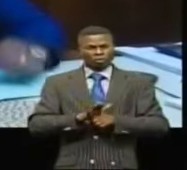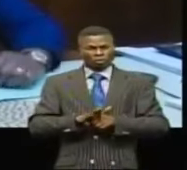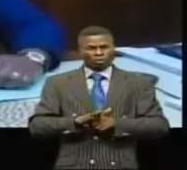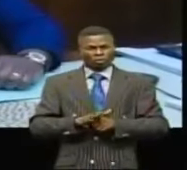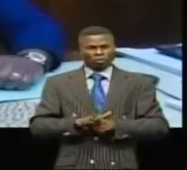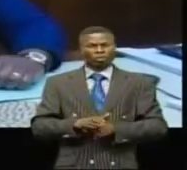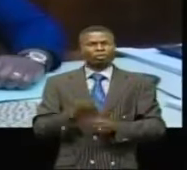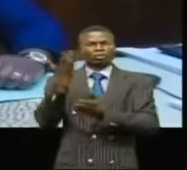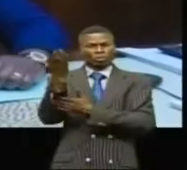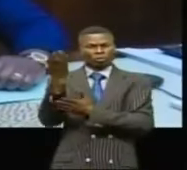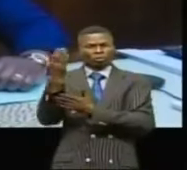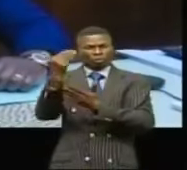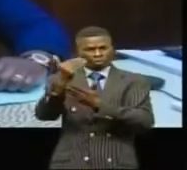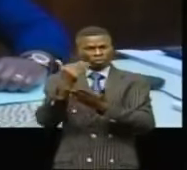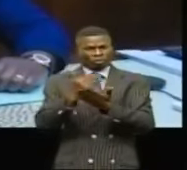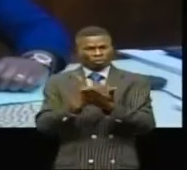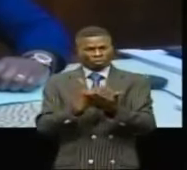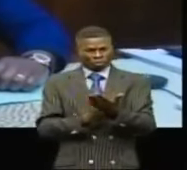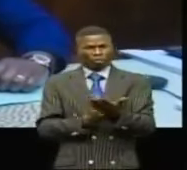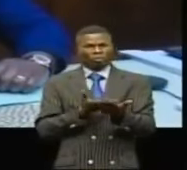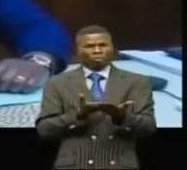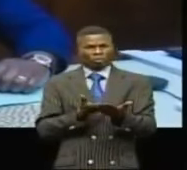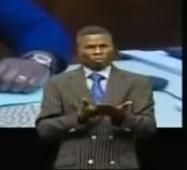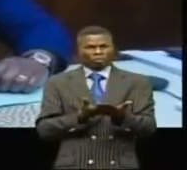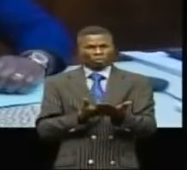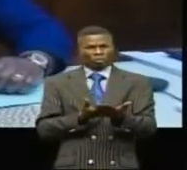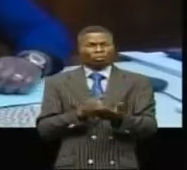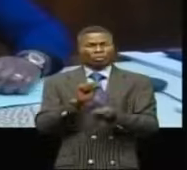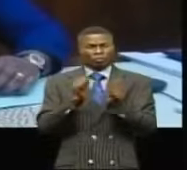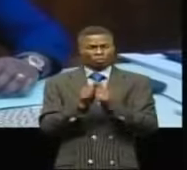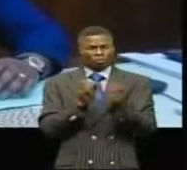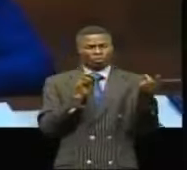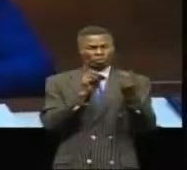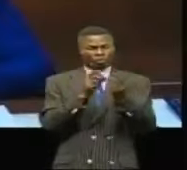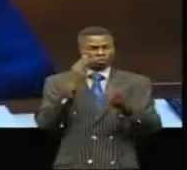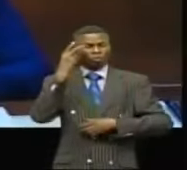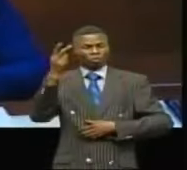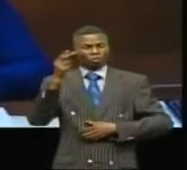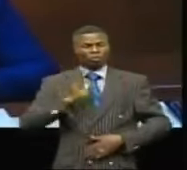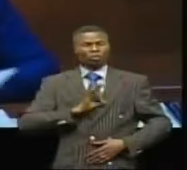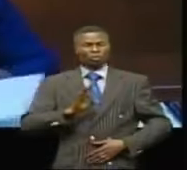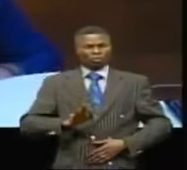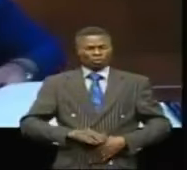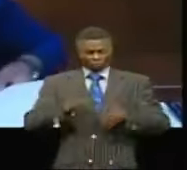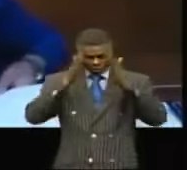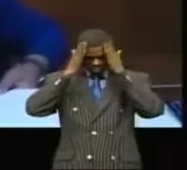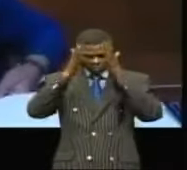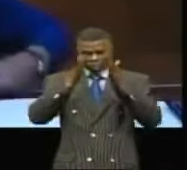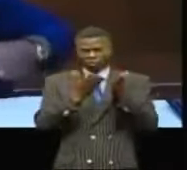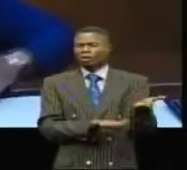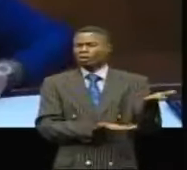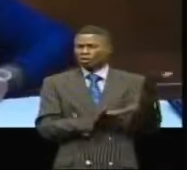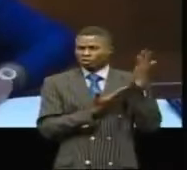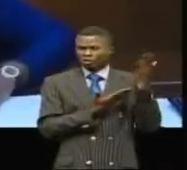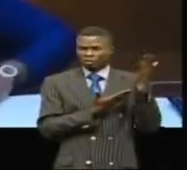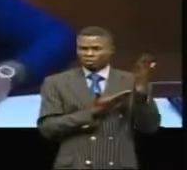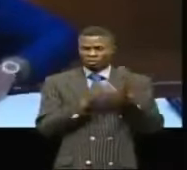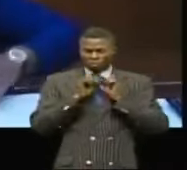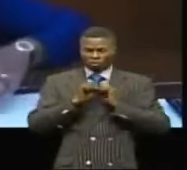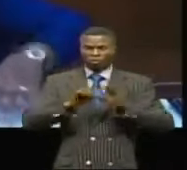les recommandations qui y ont été formulées. Celle-ci rencontre sa vision, fondée sur la nécessité de